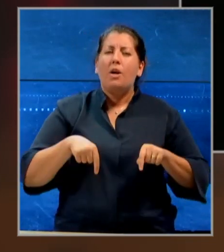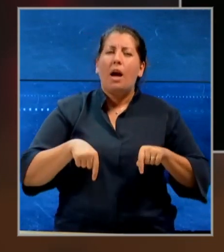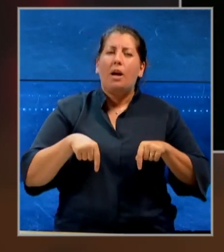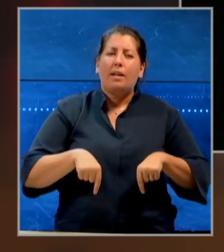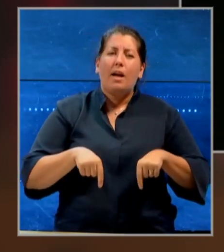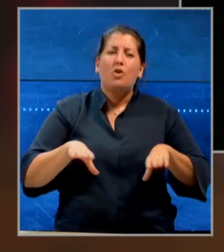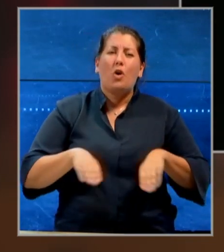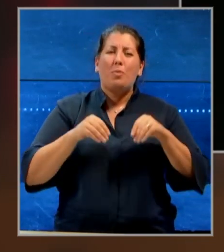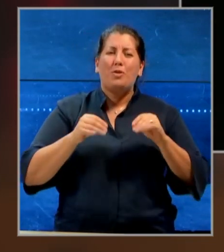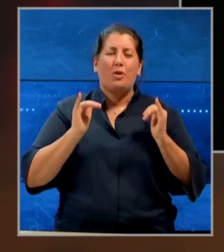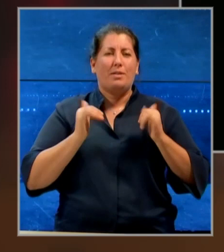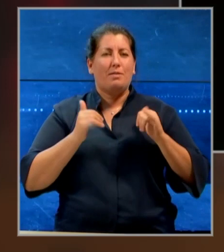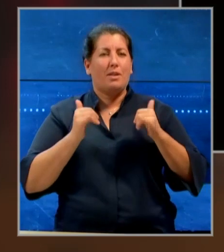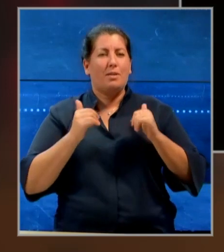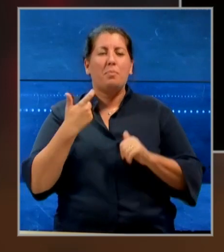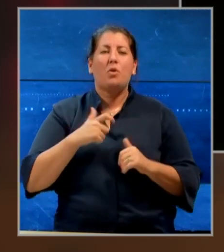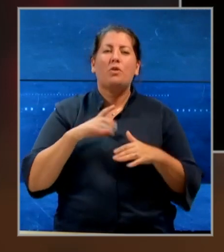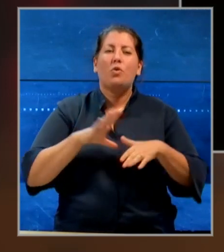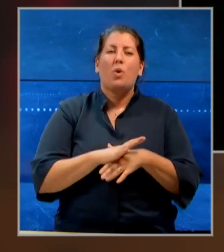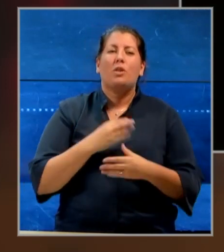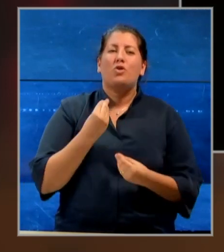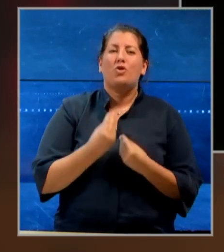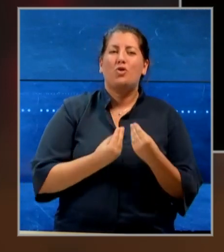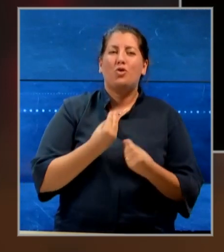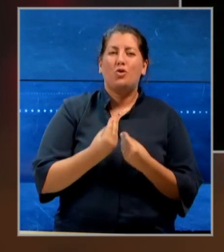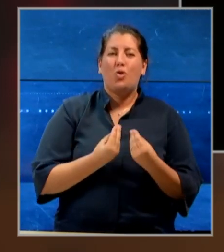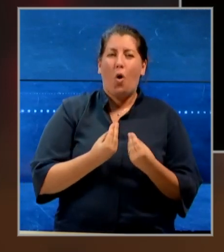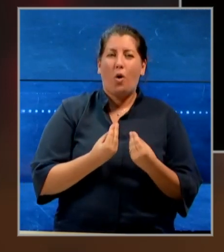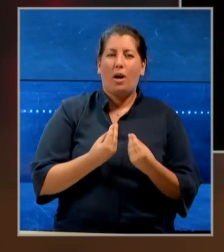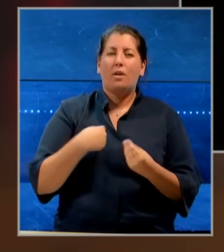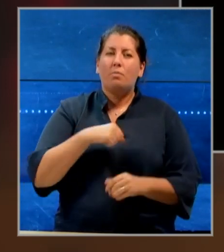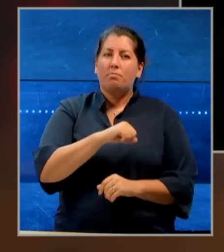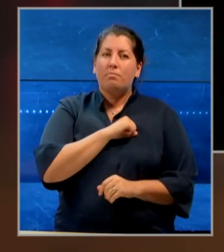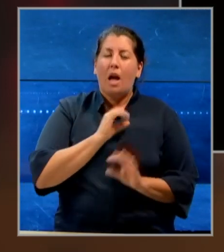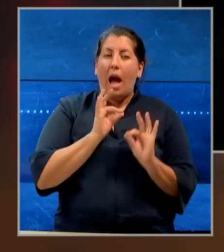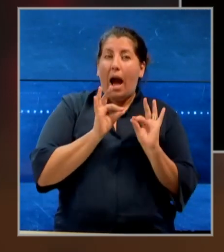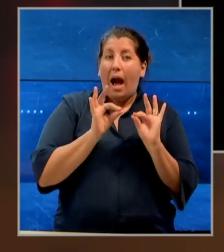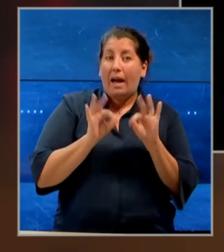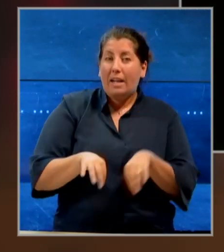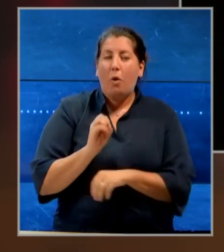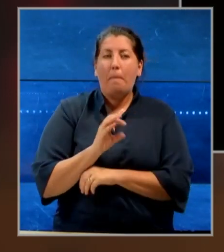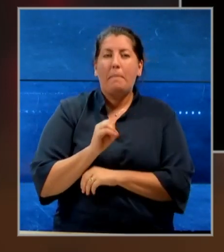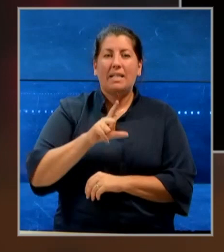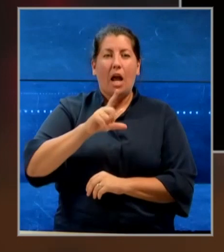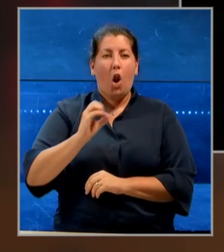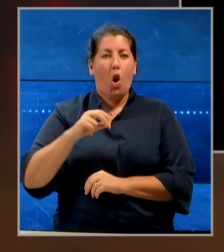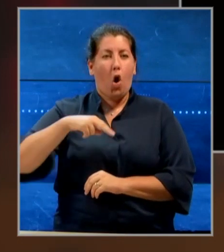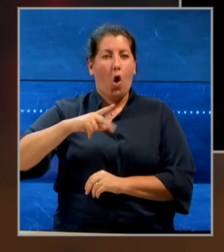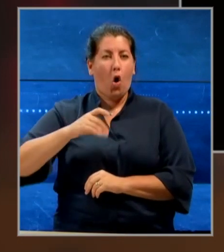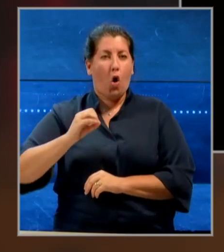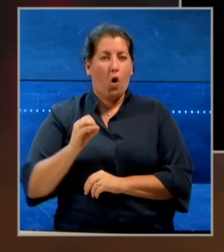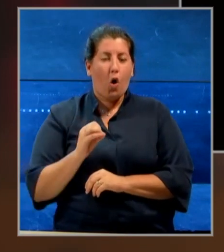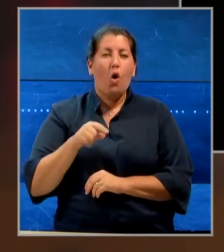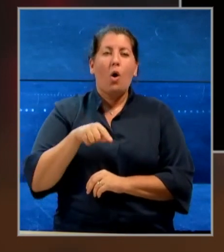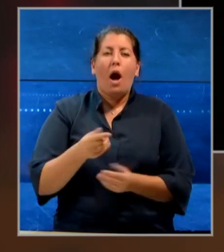squadra gioca, e questa è una cosa importante. E credo che l'arrivo del mister Longo sia stato uno degli acquisti